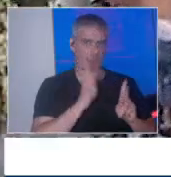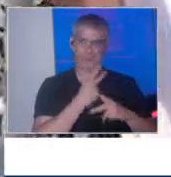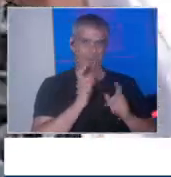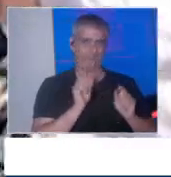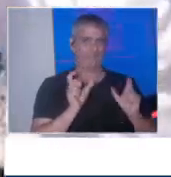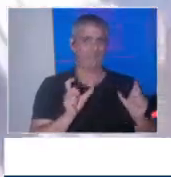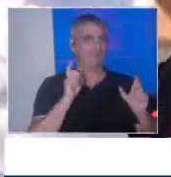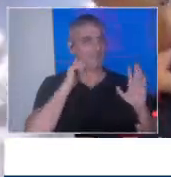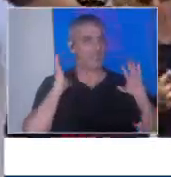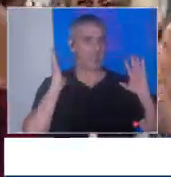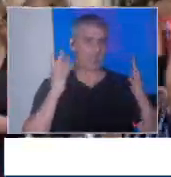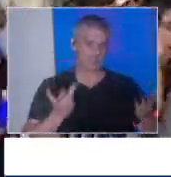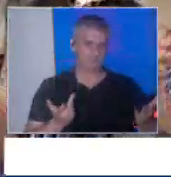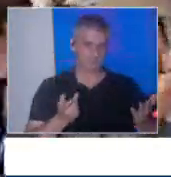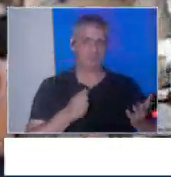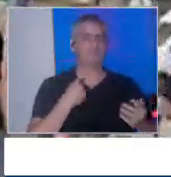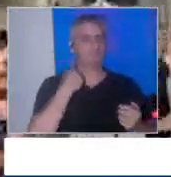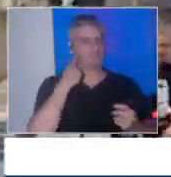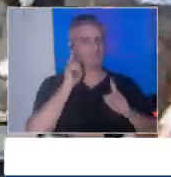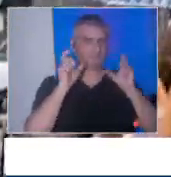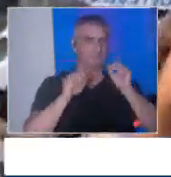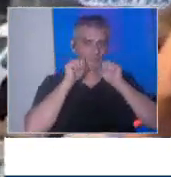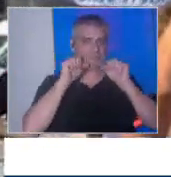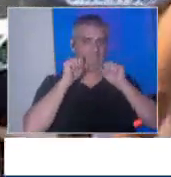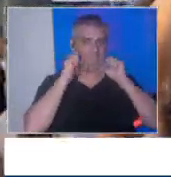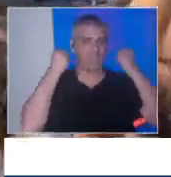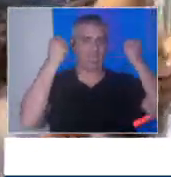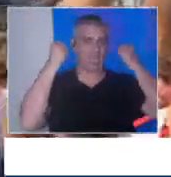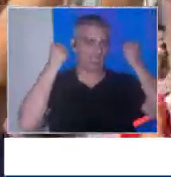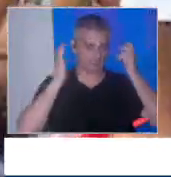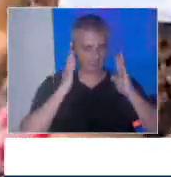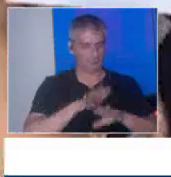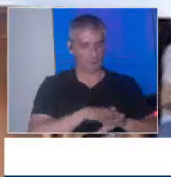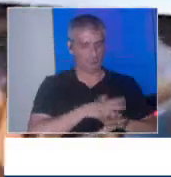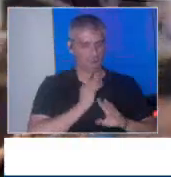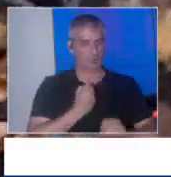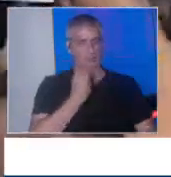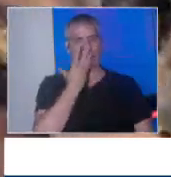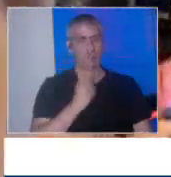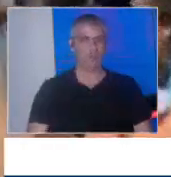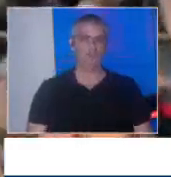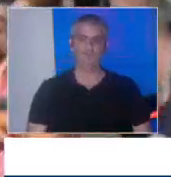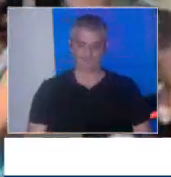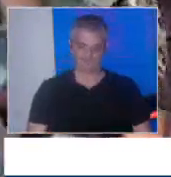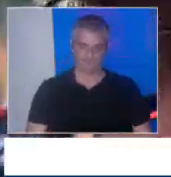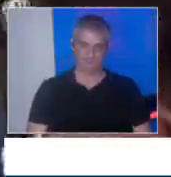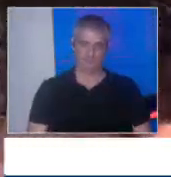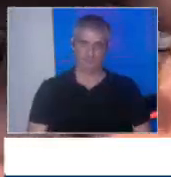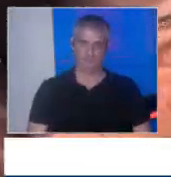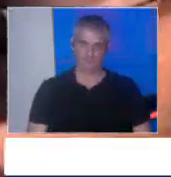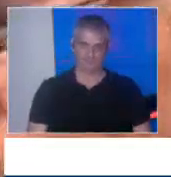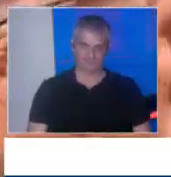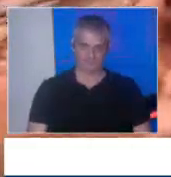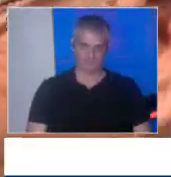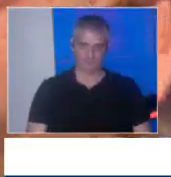באמת לבודד רעשים, ושמעו את המוני המפגינים בצורה מאוד מורגשת ומאוד בולטת בתוך